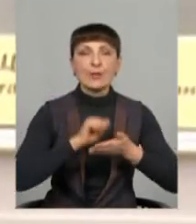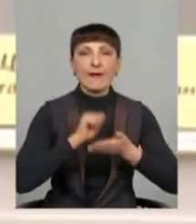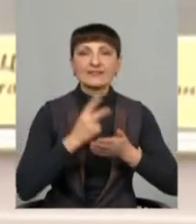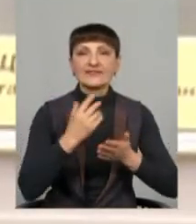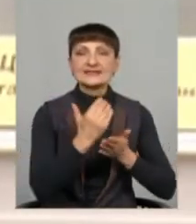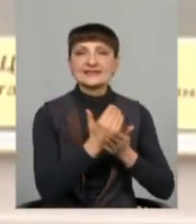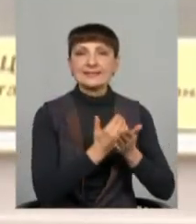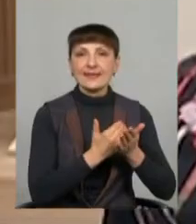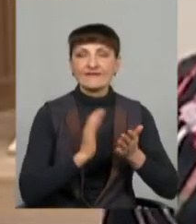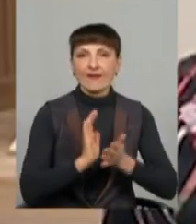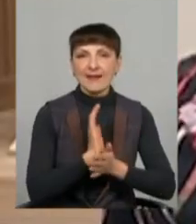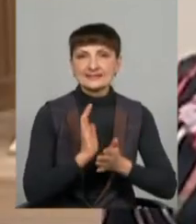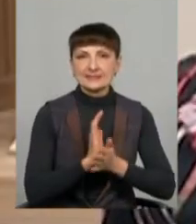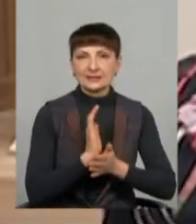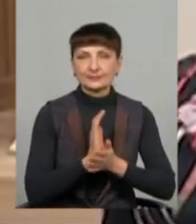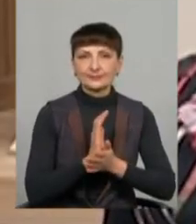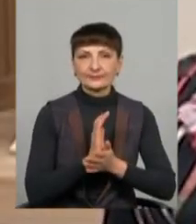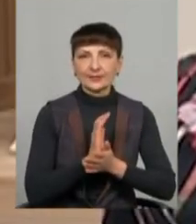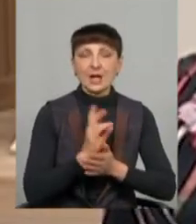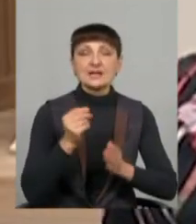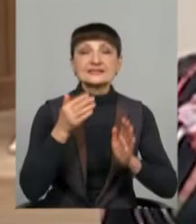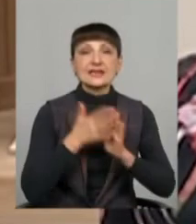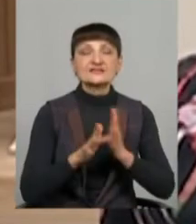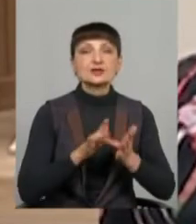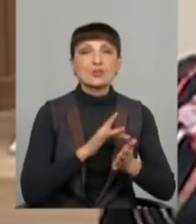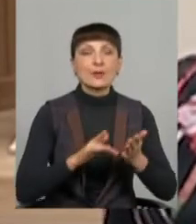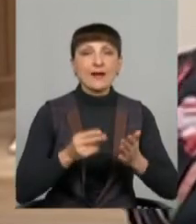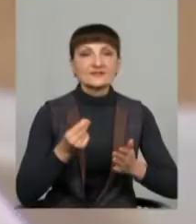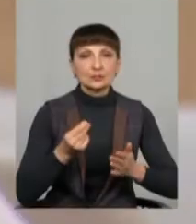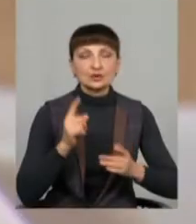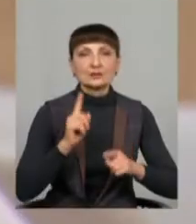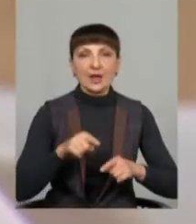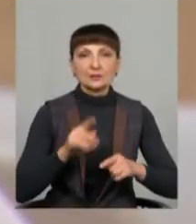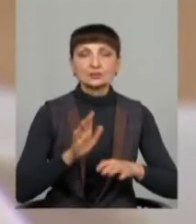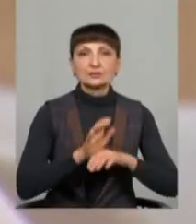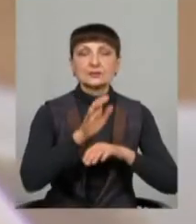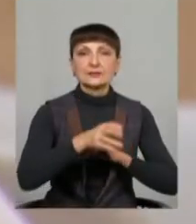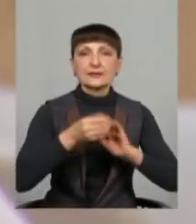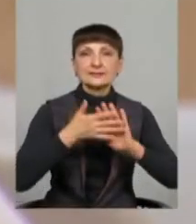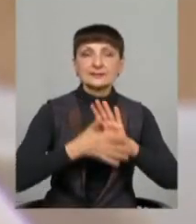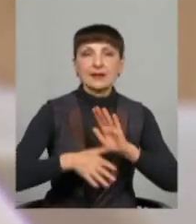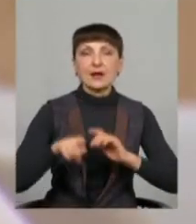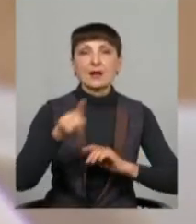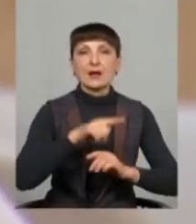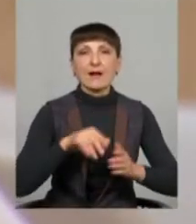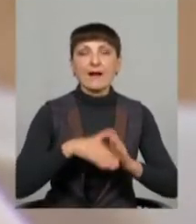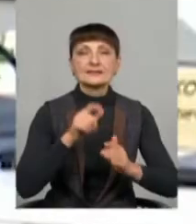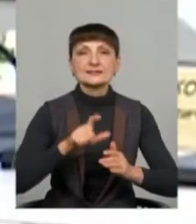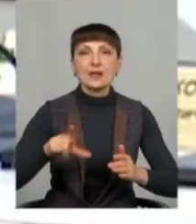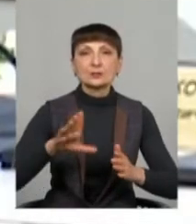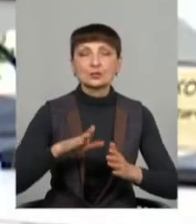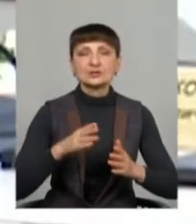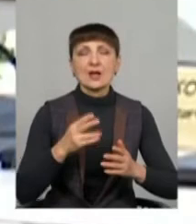в периодических печатных изданиях. Из средств республиканского бюджета также покроют расходы кандидатов на проведение публичных